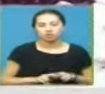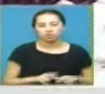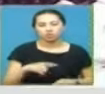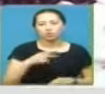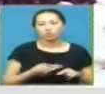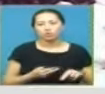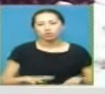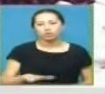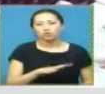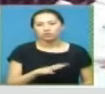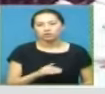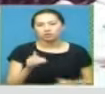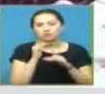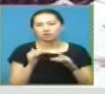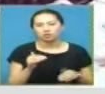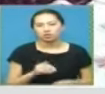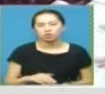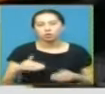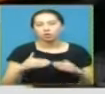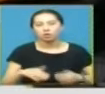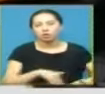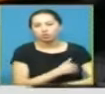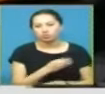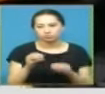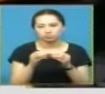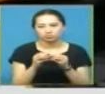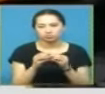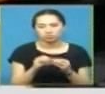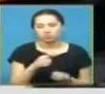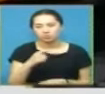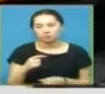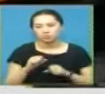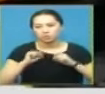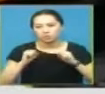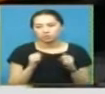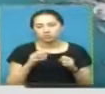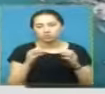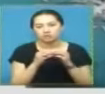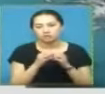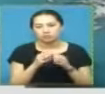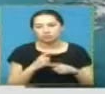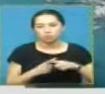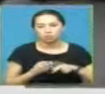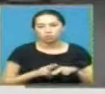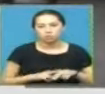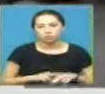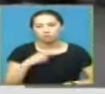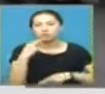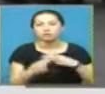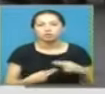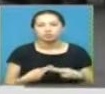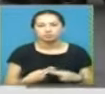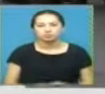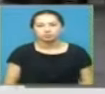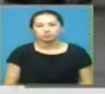келген мекеме жақ тым-тырыс. Ал үйдегі температура 10 градус. Тапқан таянғанымыз дәрімен ақ кетіп жатыр деп қынжылады тұрғындар.